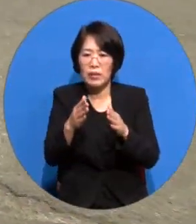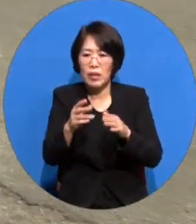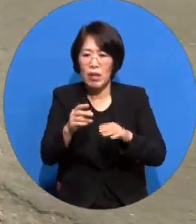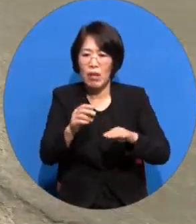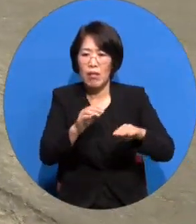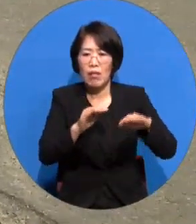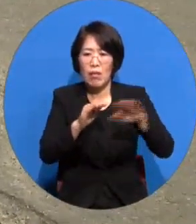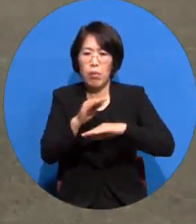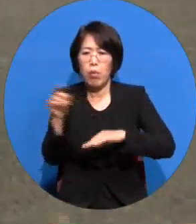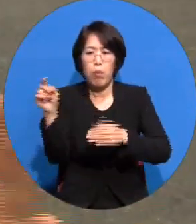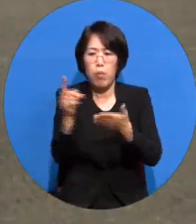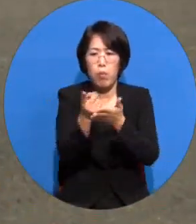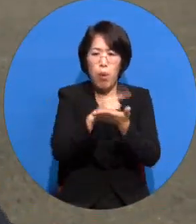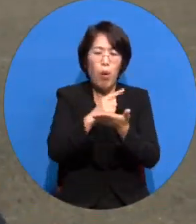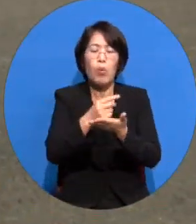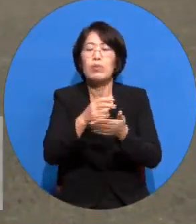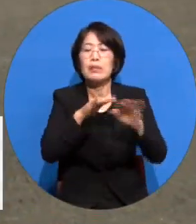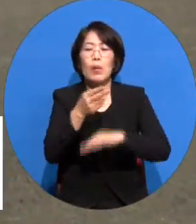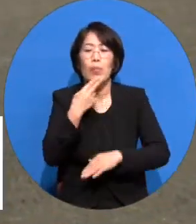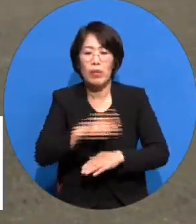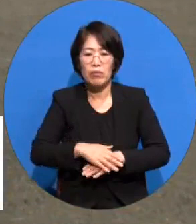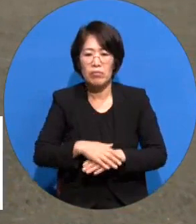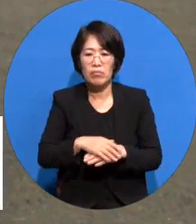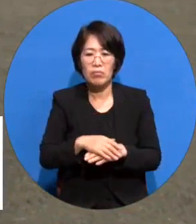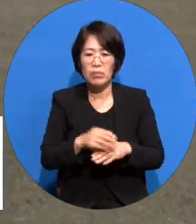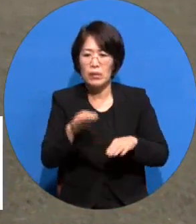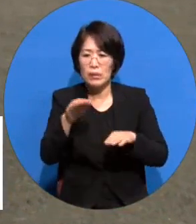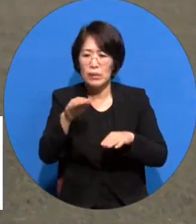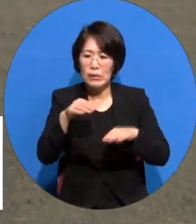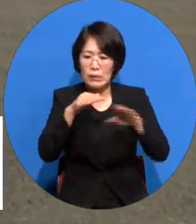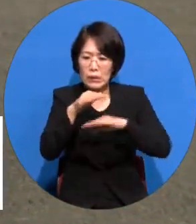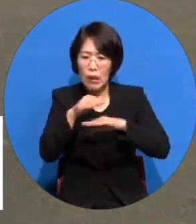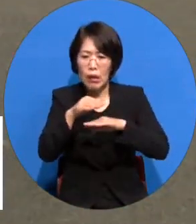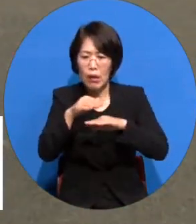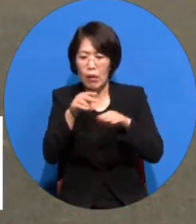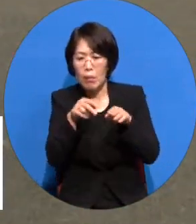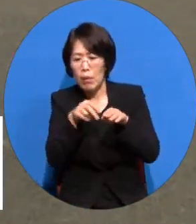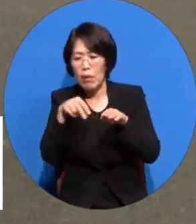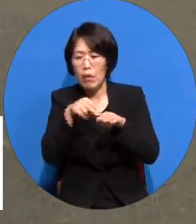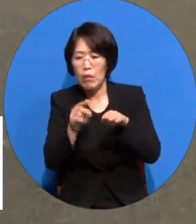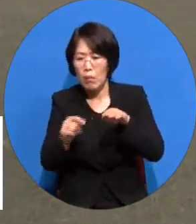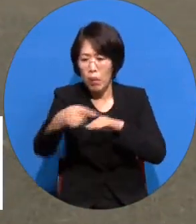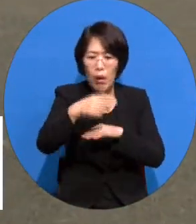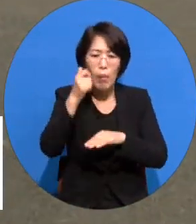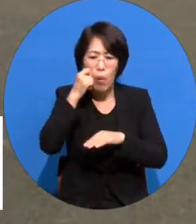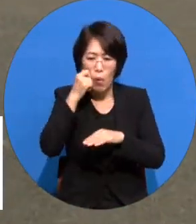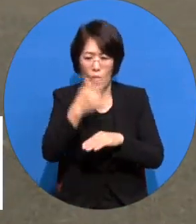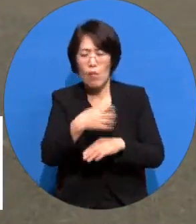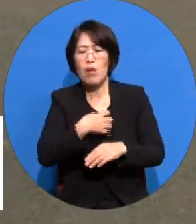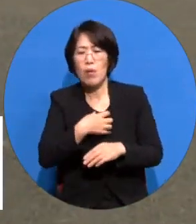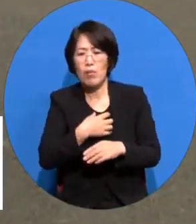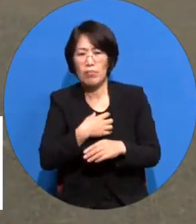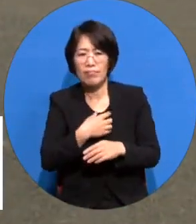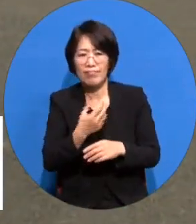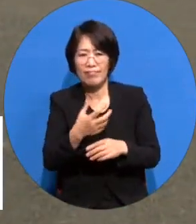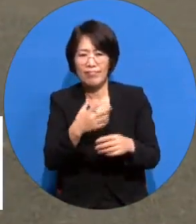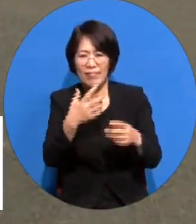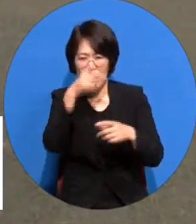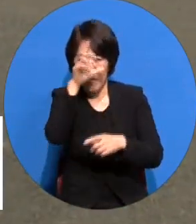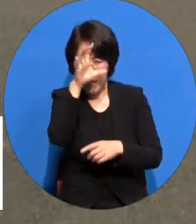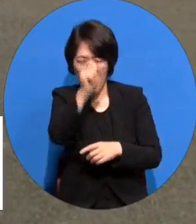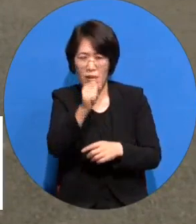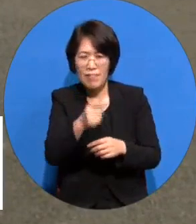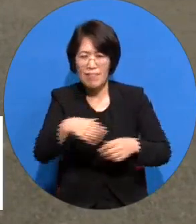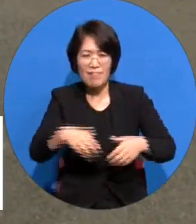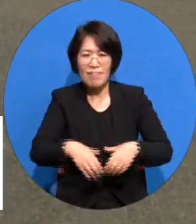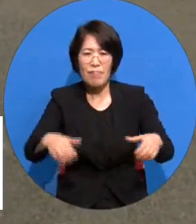찾아보기 힘듭니다. 차가 비키가 너무다고 너무 위험해. 어쩔 때는 서로 양보 안 올라가고